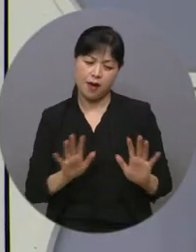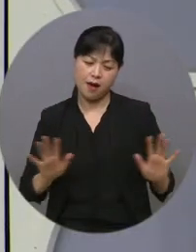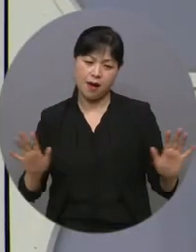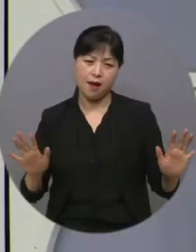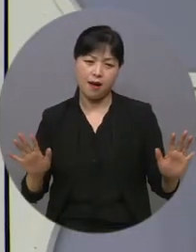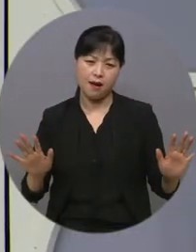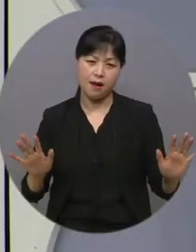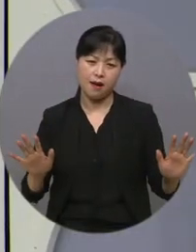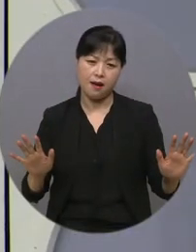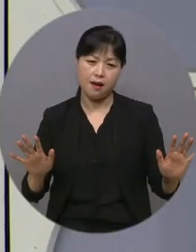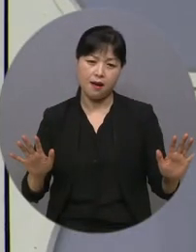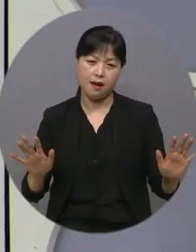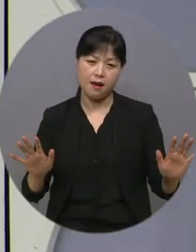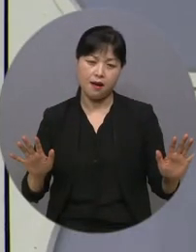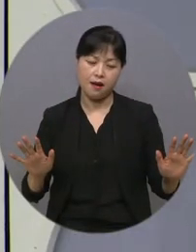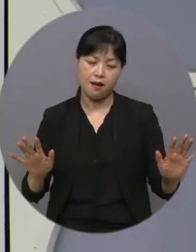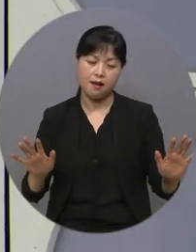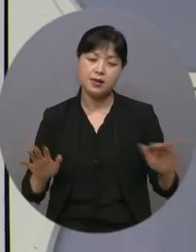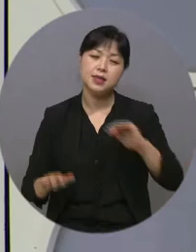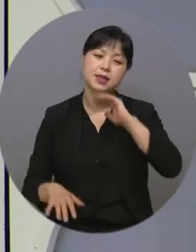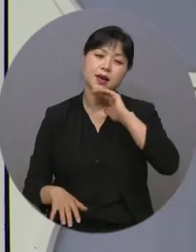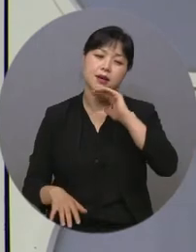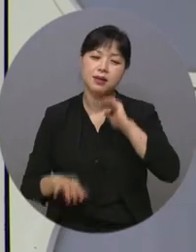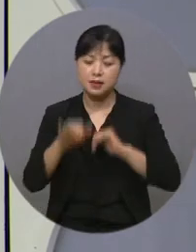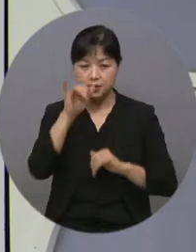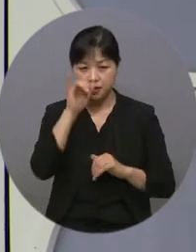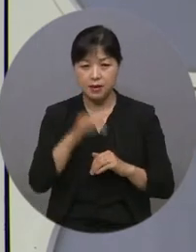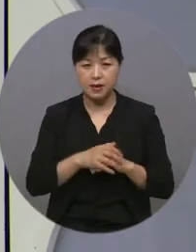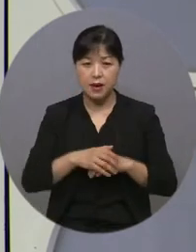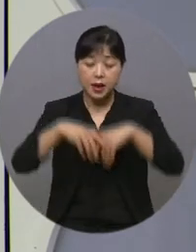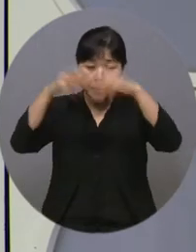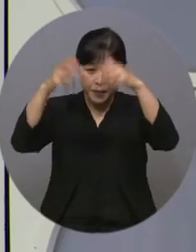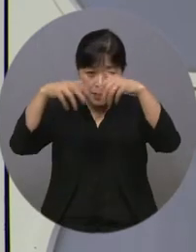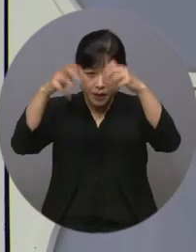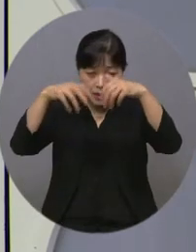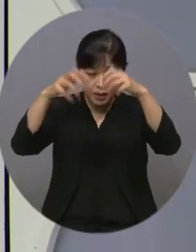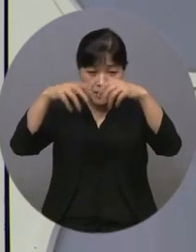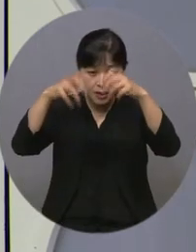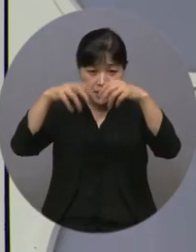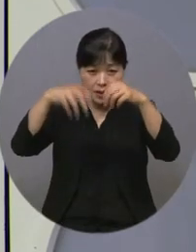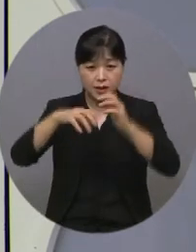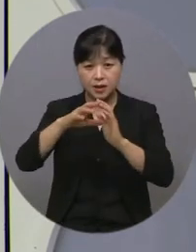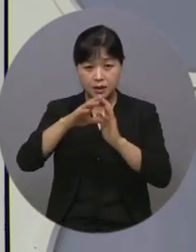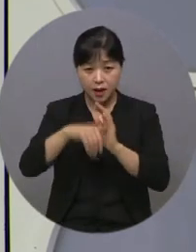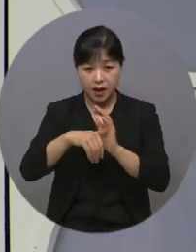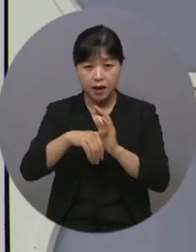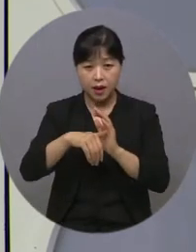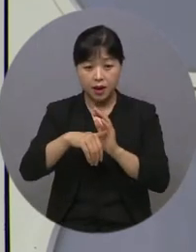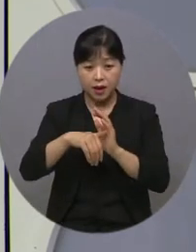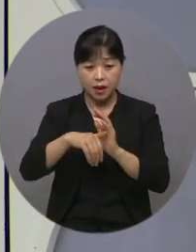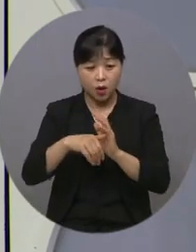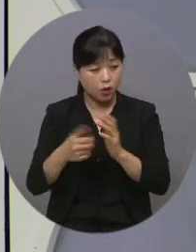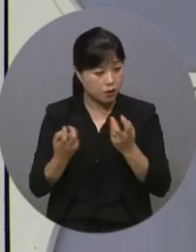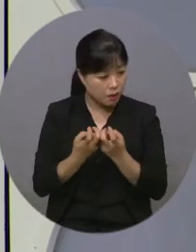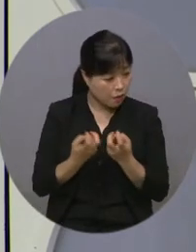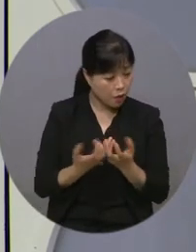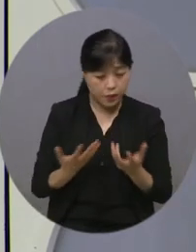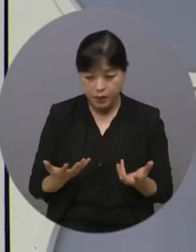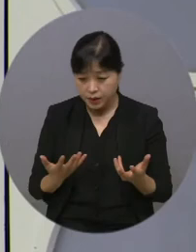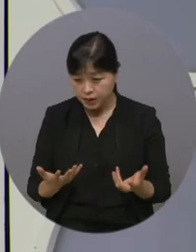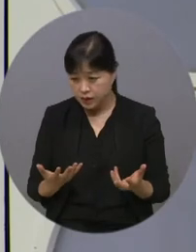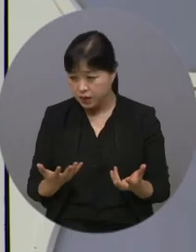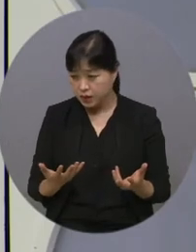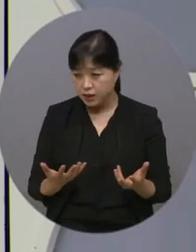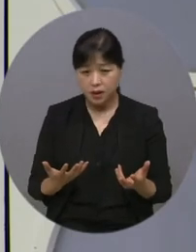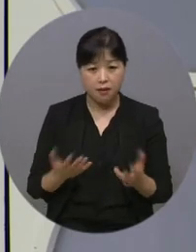있습니다. 비 오는 고난을 어떻게 문제 해결을 할 것인지 이 아이가